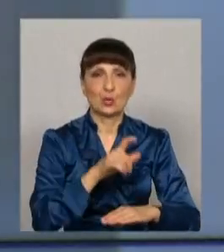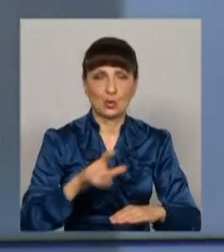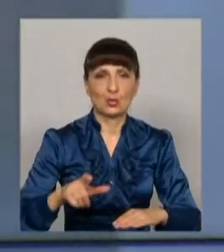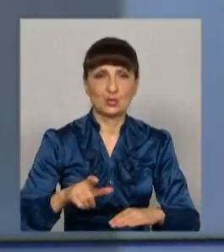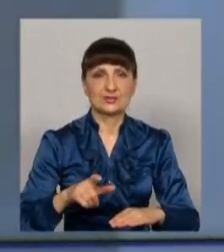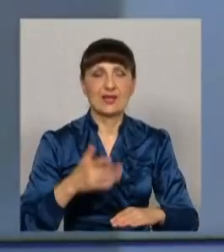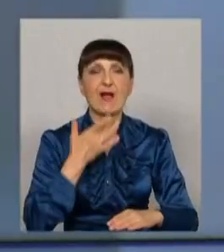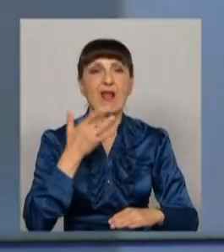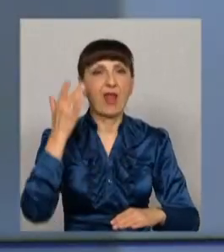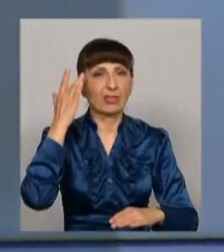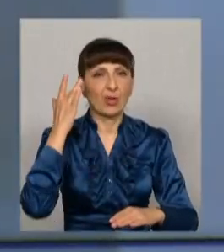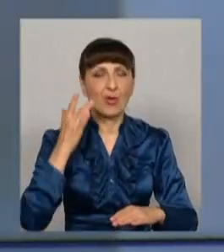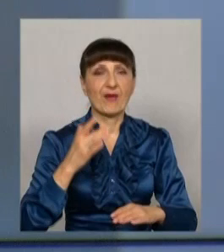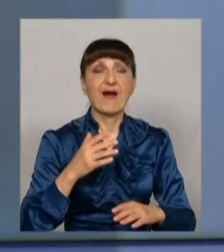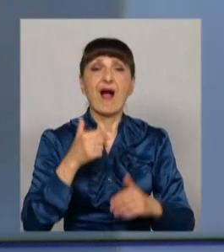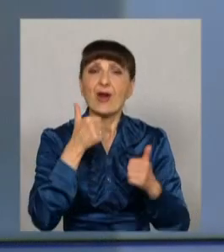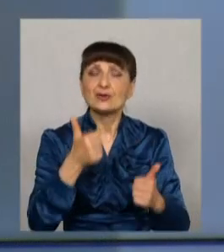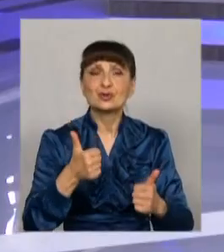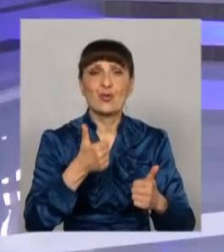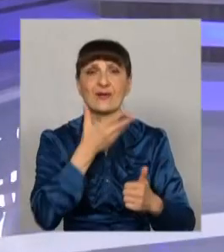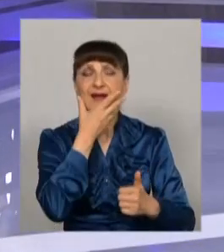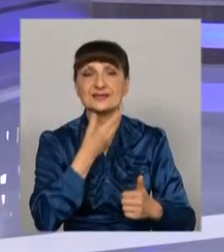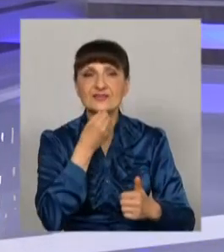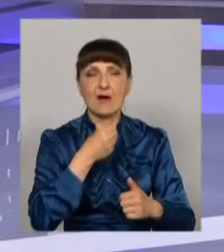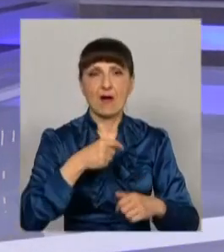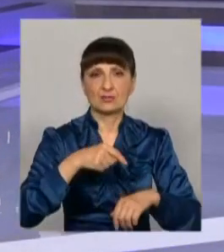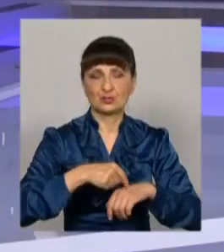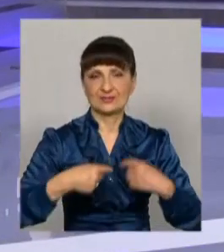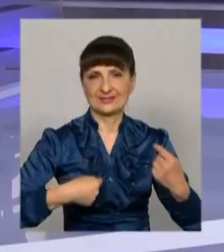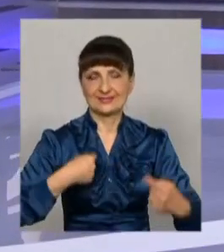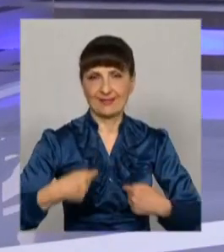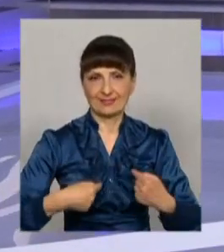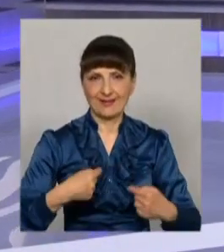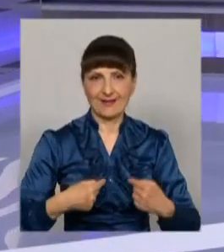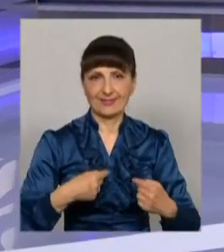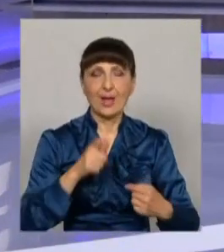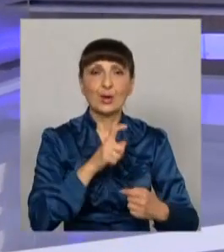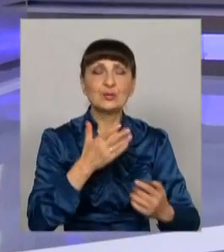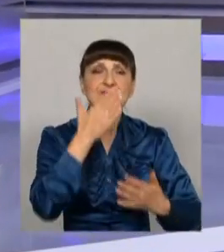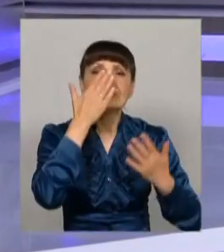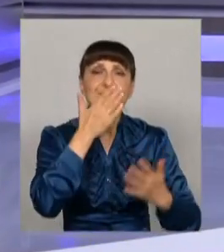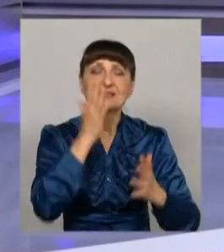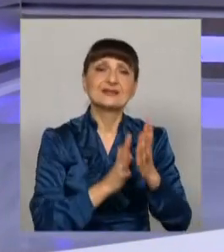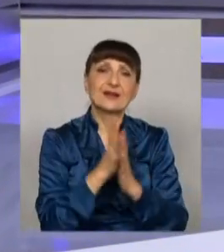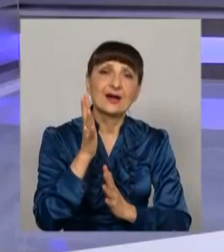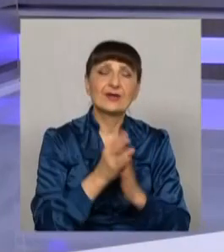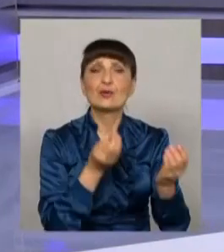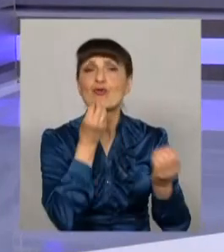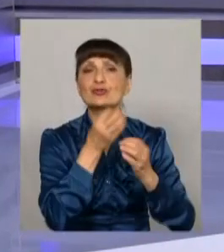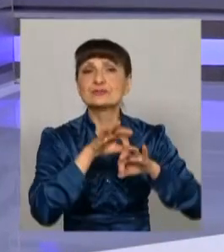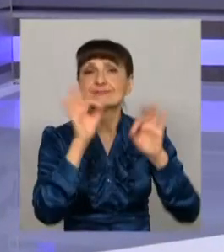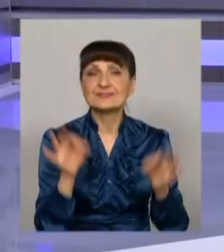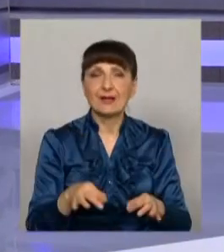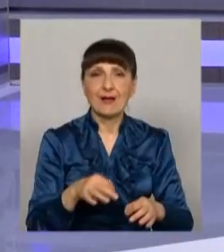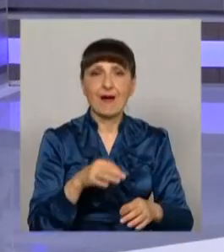переносят летний хороший, красивый период, когда люди наслаждаются ароматом трав, зелени, то наши